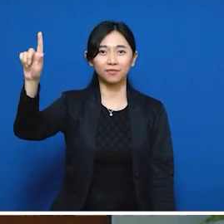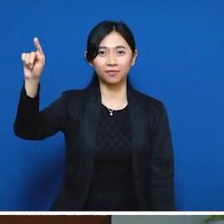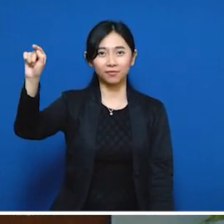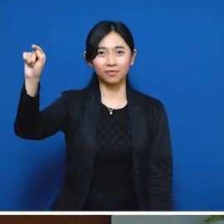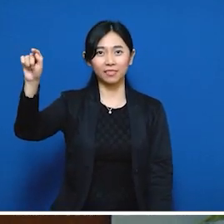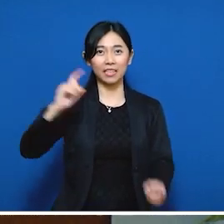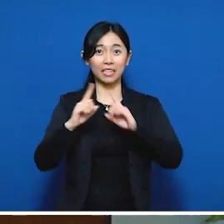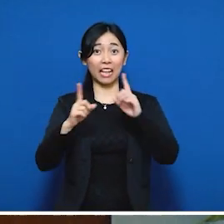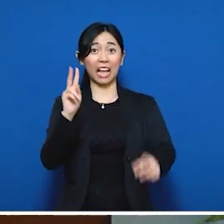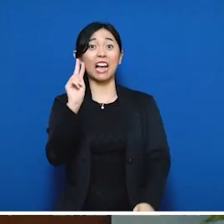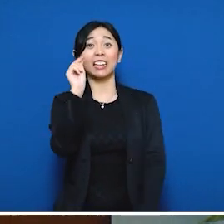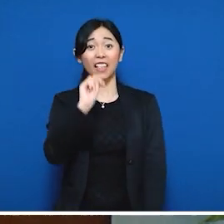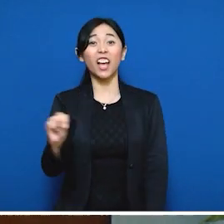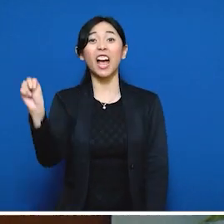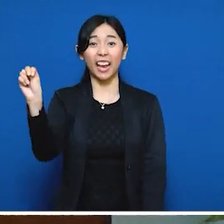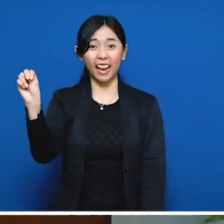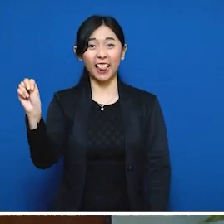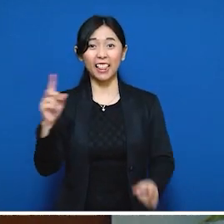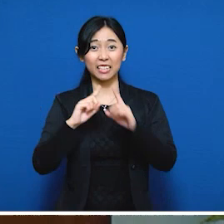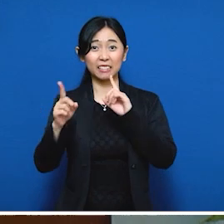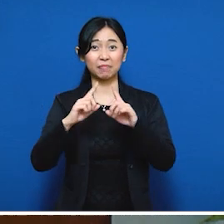Kata Nathanael kepadanya,